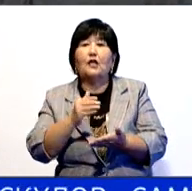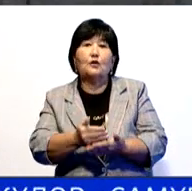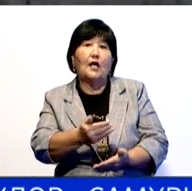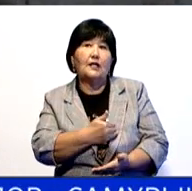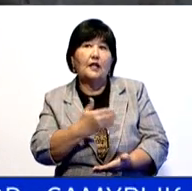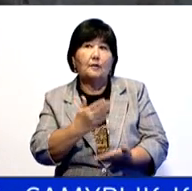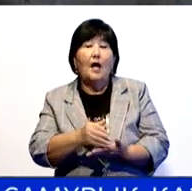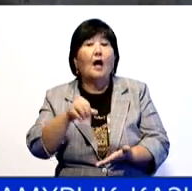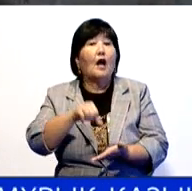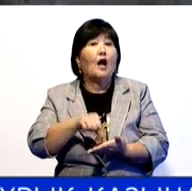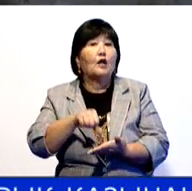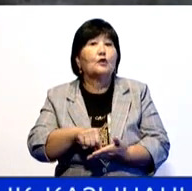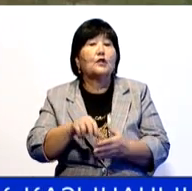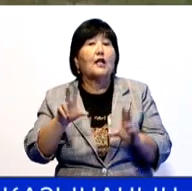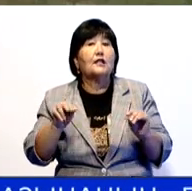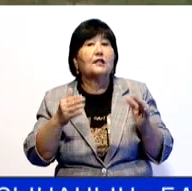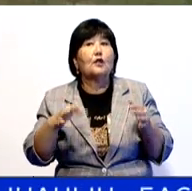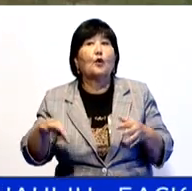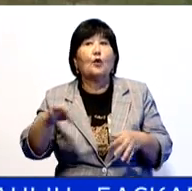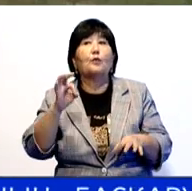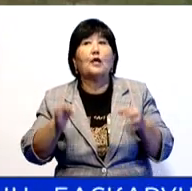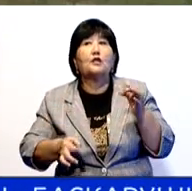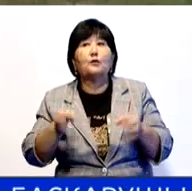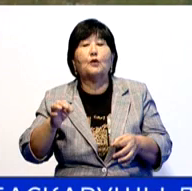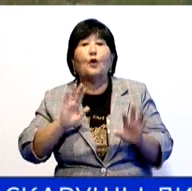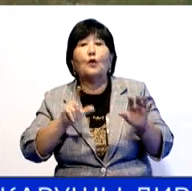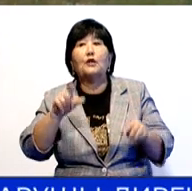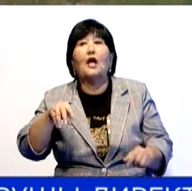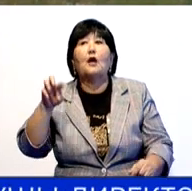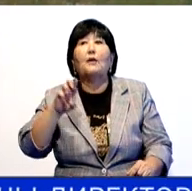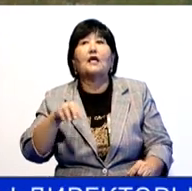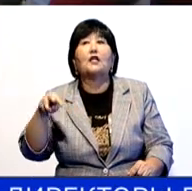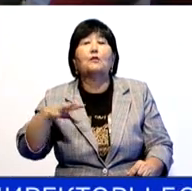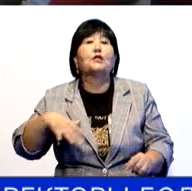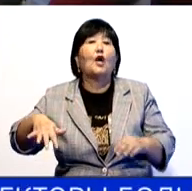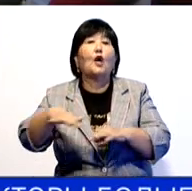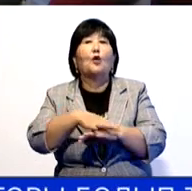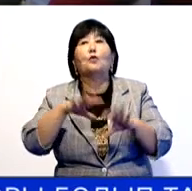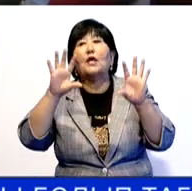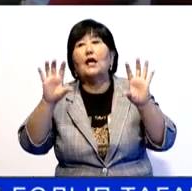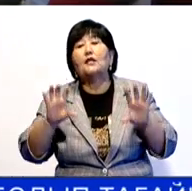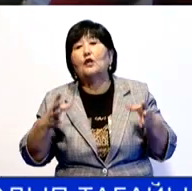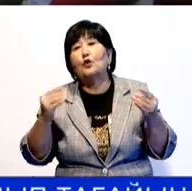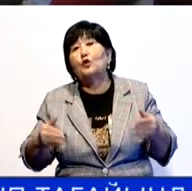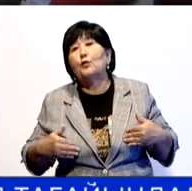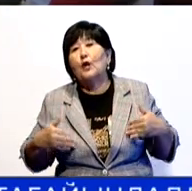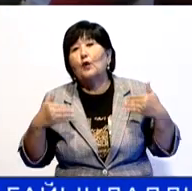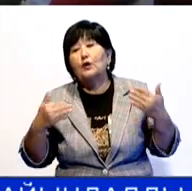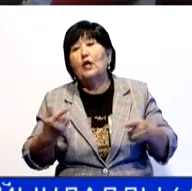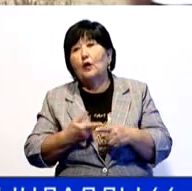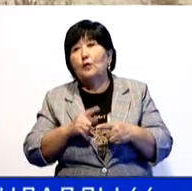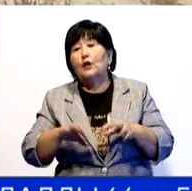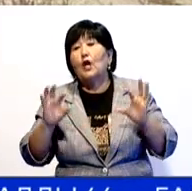білдірген. Қатысушыларға сәттілік тілеген облыс прокурорының орынбасары Бақытжан Мырзабаев көпшілікті Конституция күнімен құттықтады. Мұнан